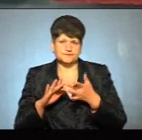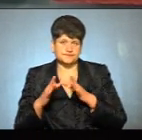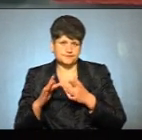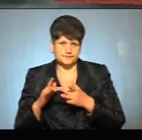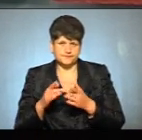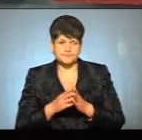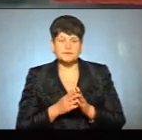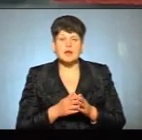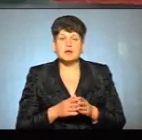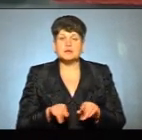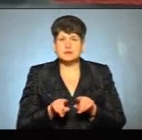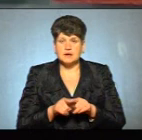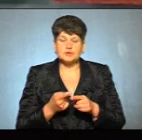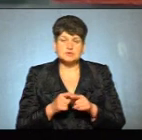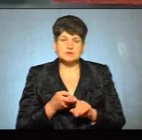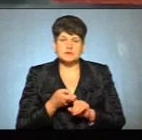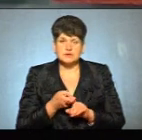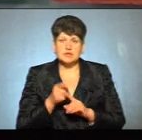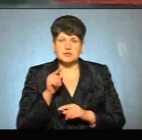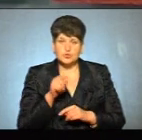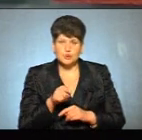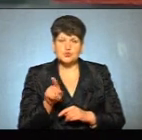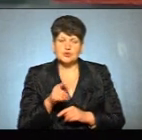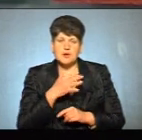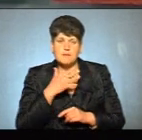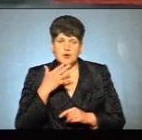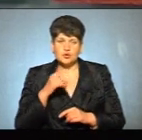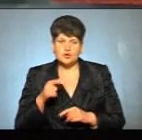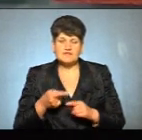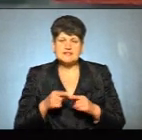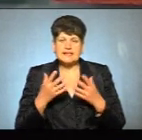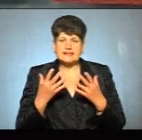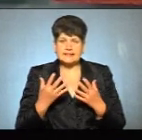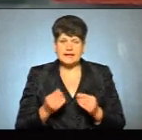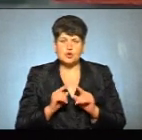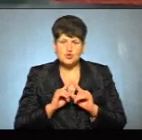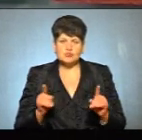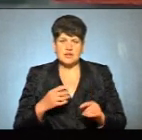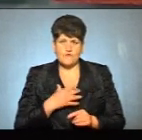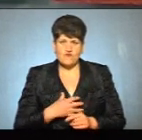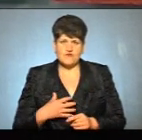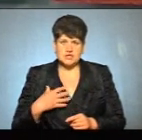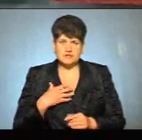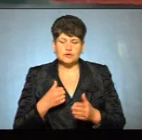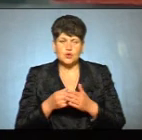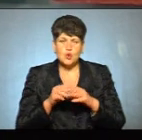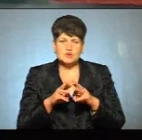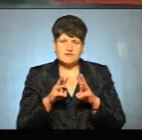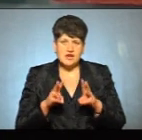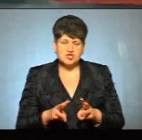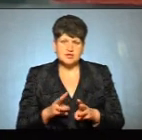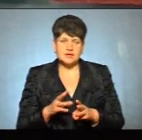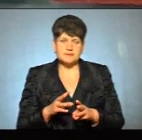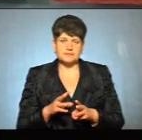саме стосується і того, що для багатьох саме в цей день особливо важливим, тобто до освячення